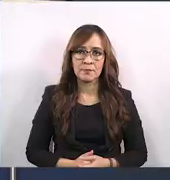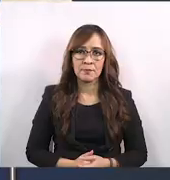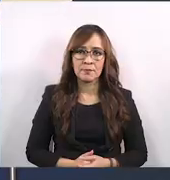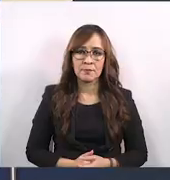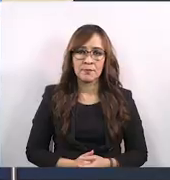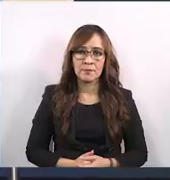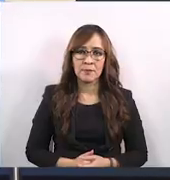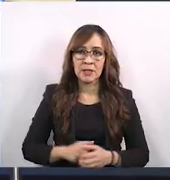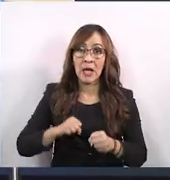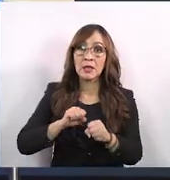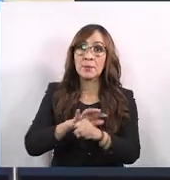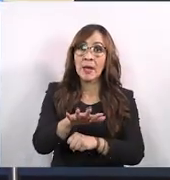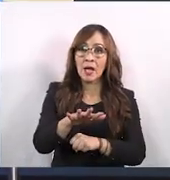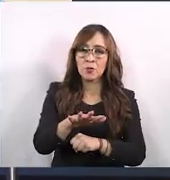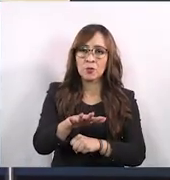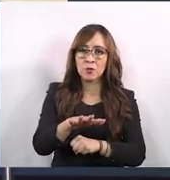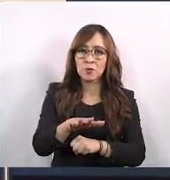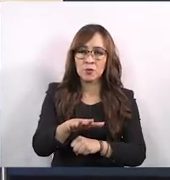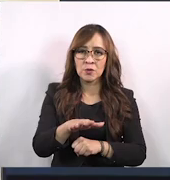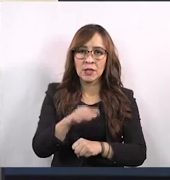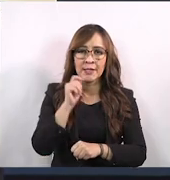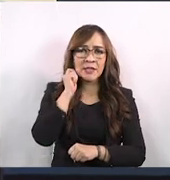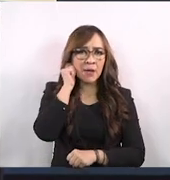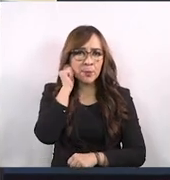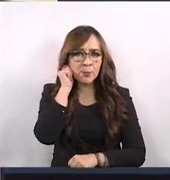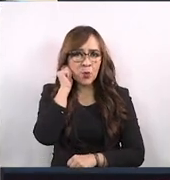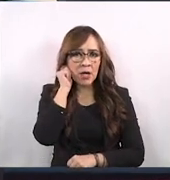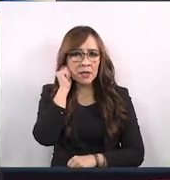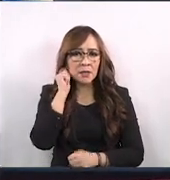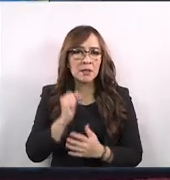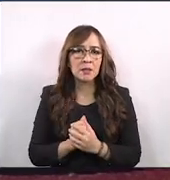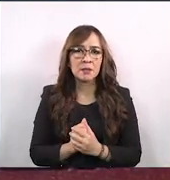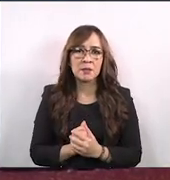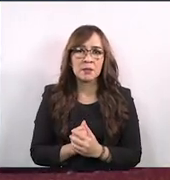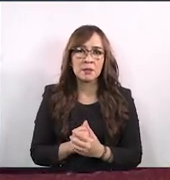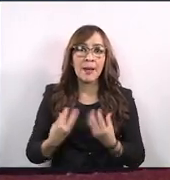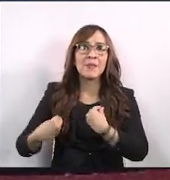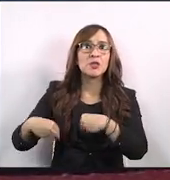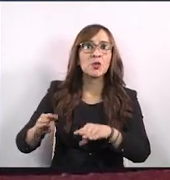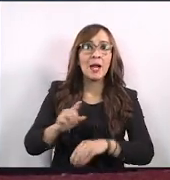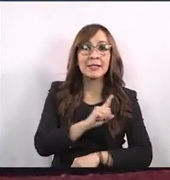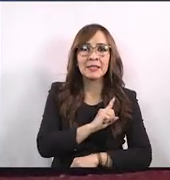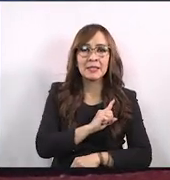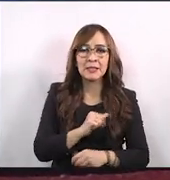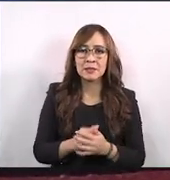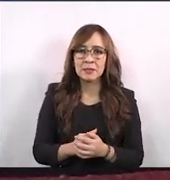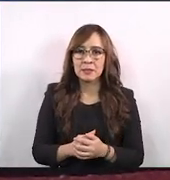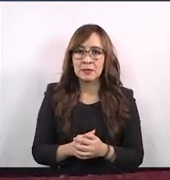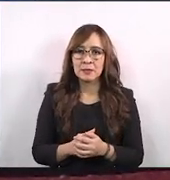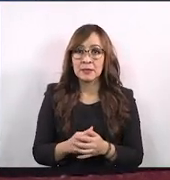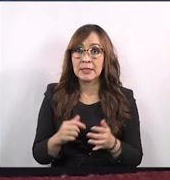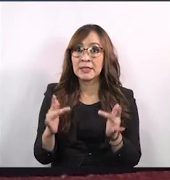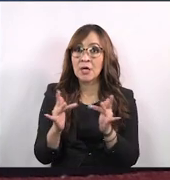Hai yang terpengaruh Hai dengan wanita-wanita muncul di media sosial dan menjual diri